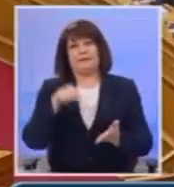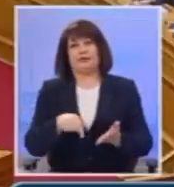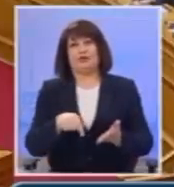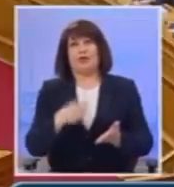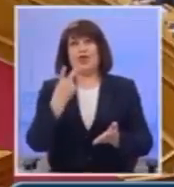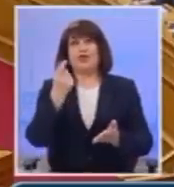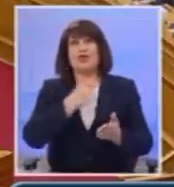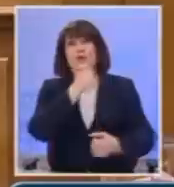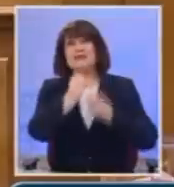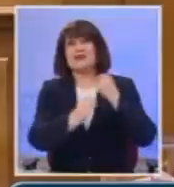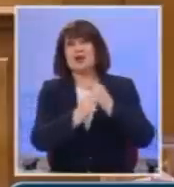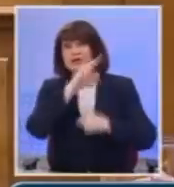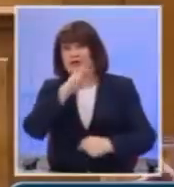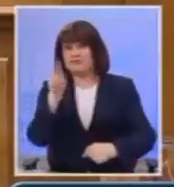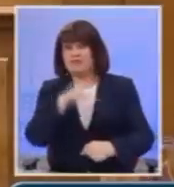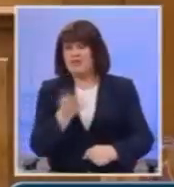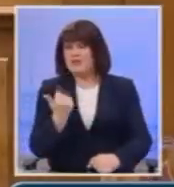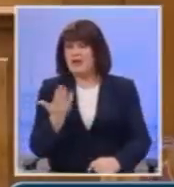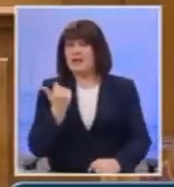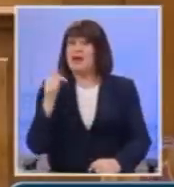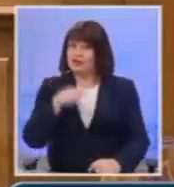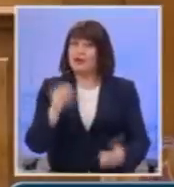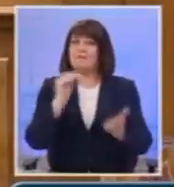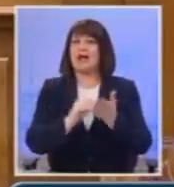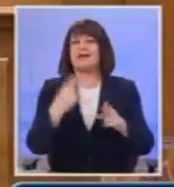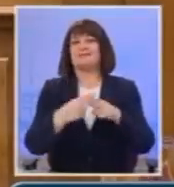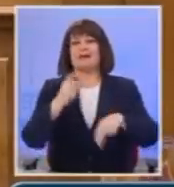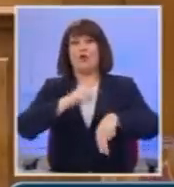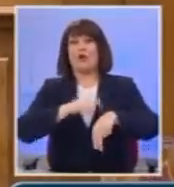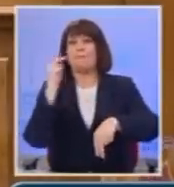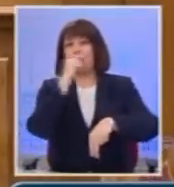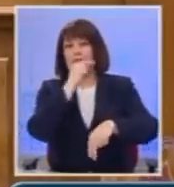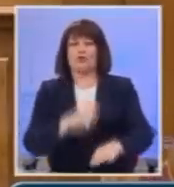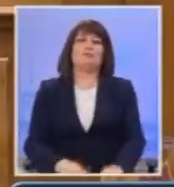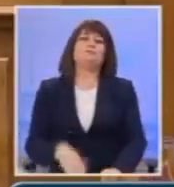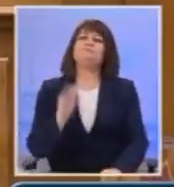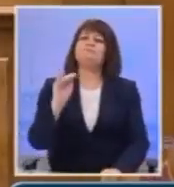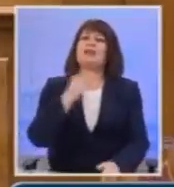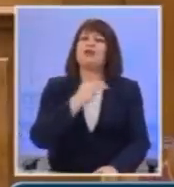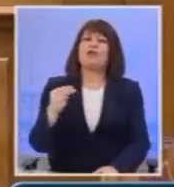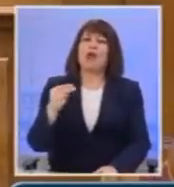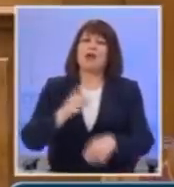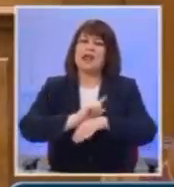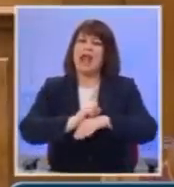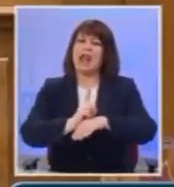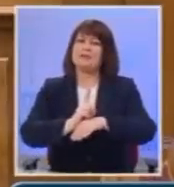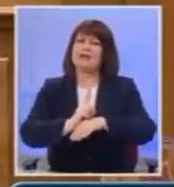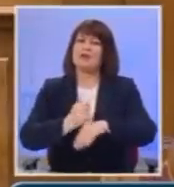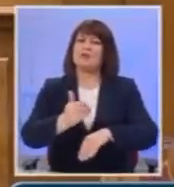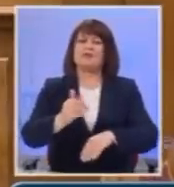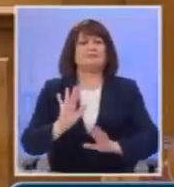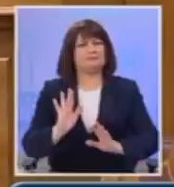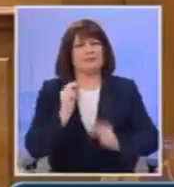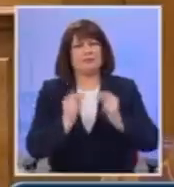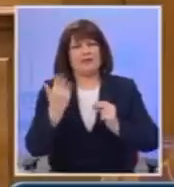από 2,5 και πλέον χρόνια. Κύριε Θεοδωράκη, δεν έχω πρόβλημα να υπερβαίνετε το χρόνο, απλά να συνοηθούμε γιατί